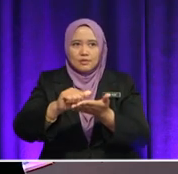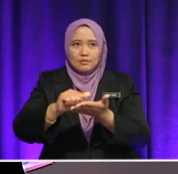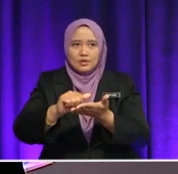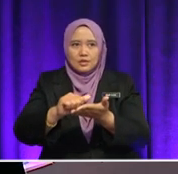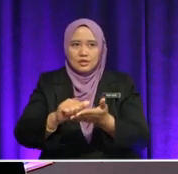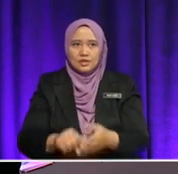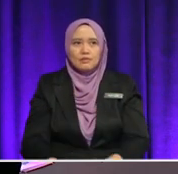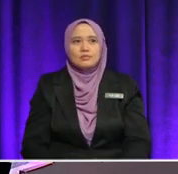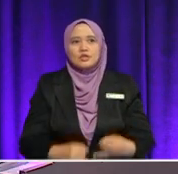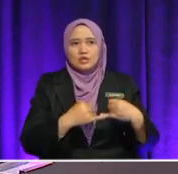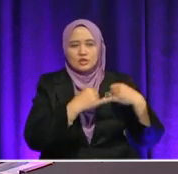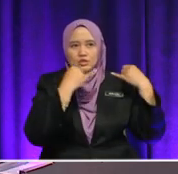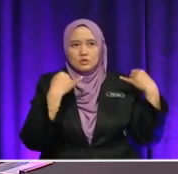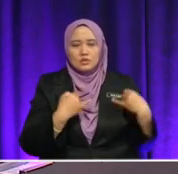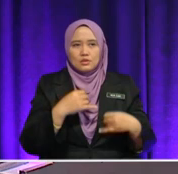berjiwa